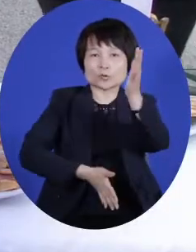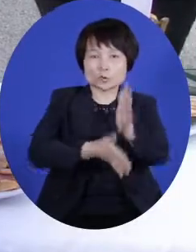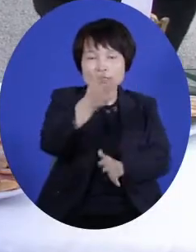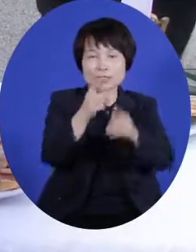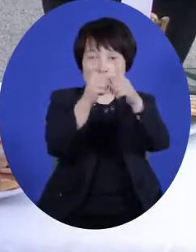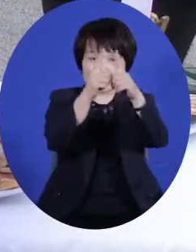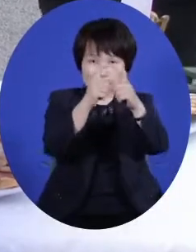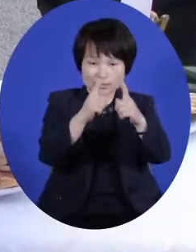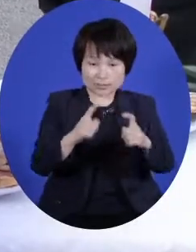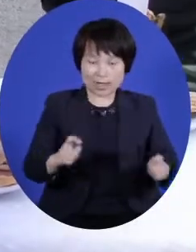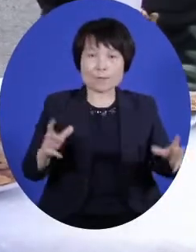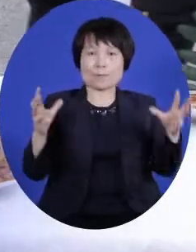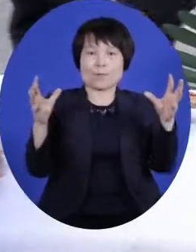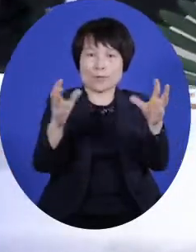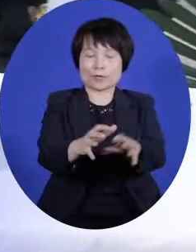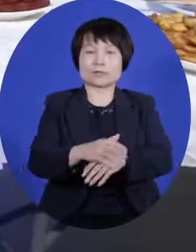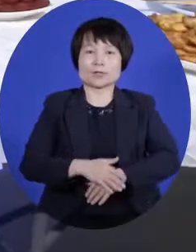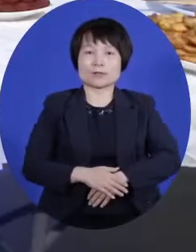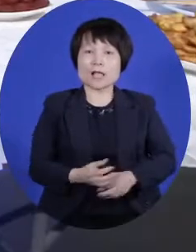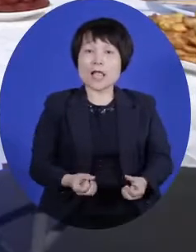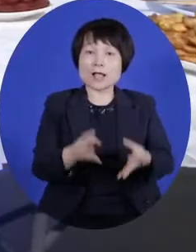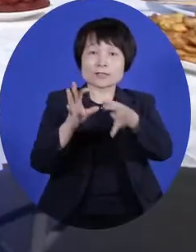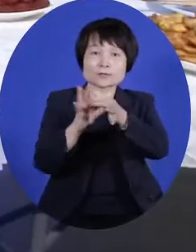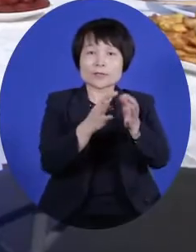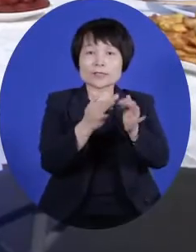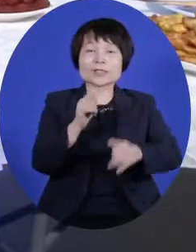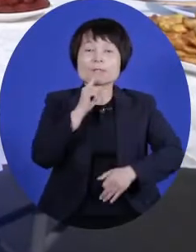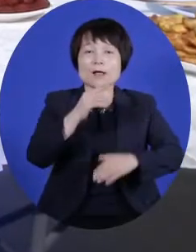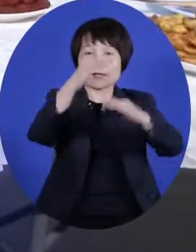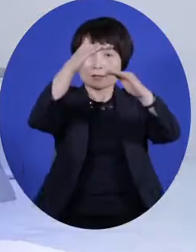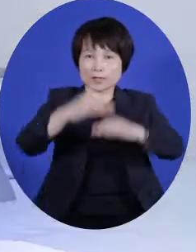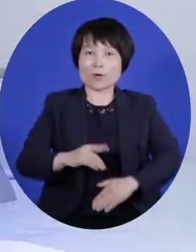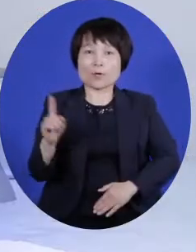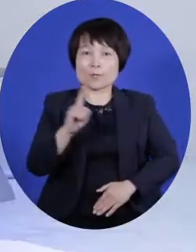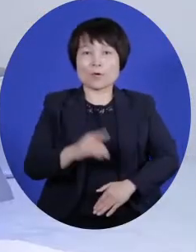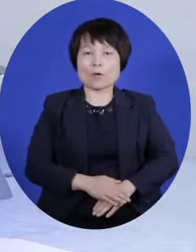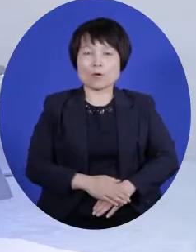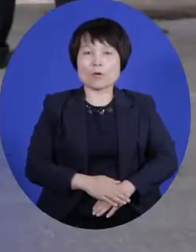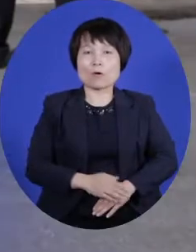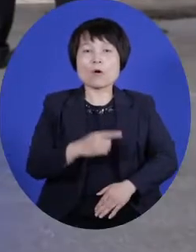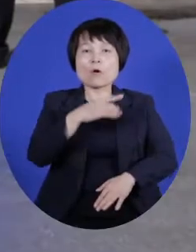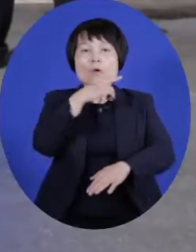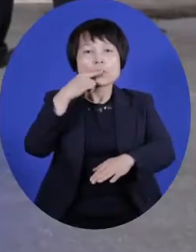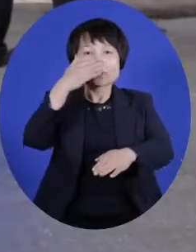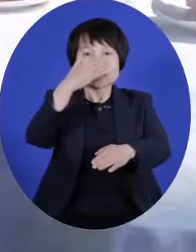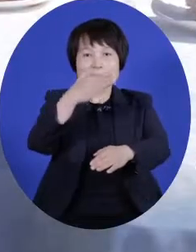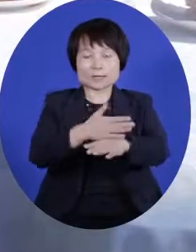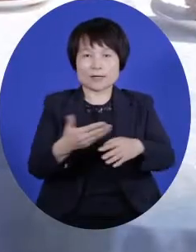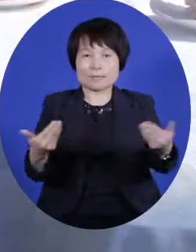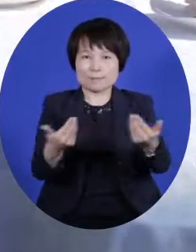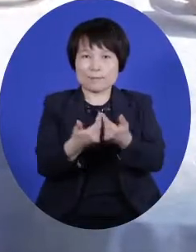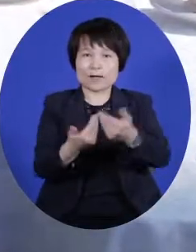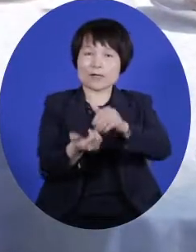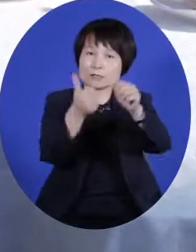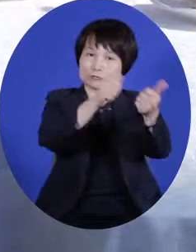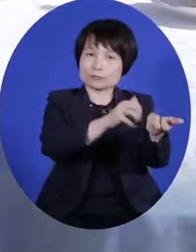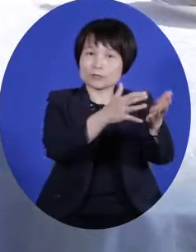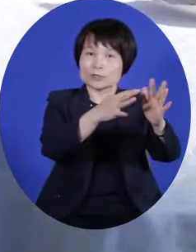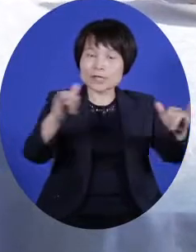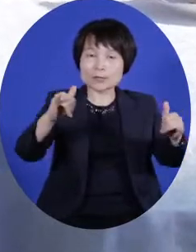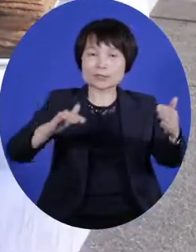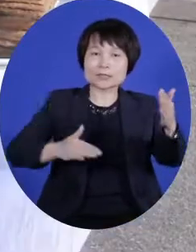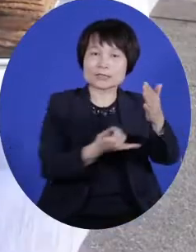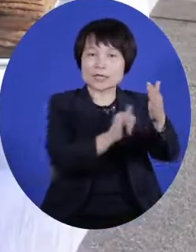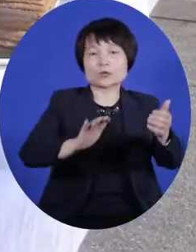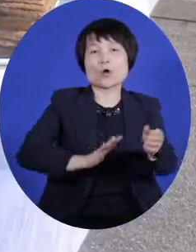자유수호 충원탑에서 거행되었습니다. 행사 관계자는 이날 합동위령제가 희생자의 넋과 유가족을 위로하는